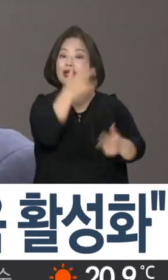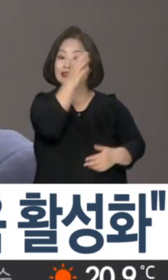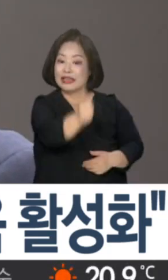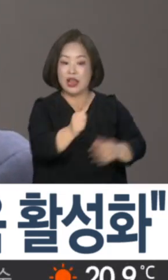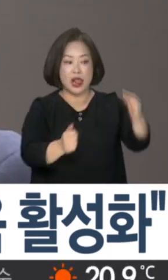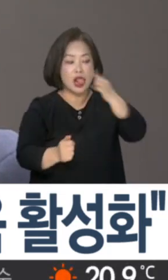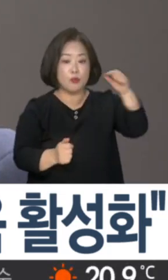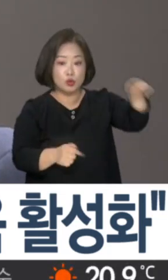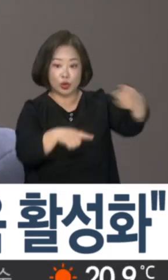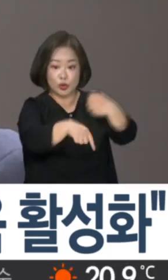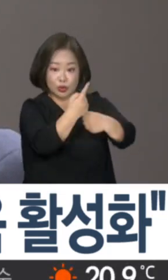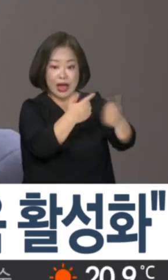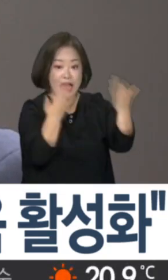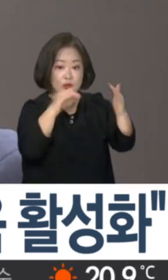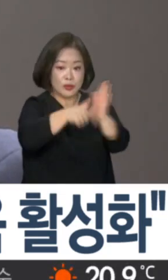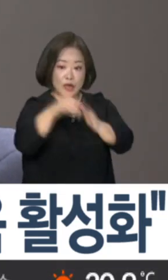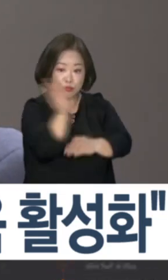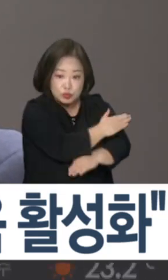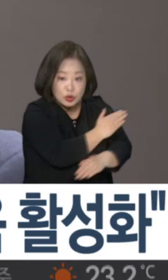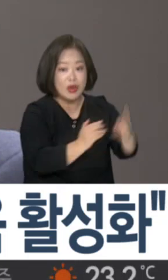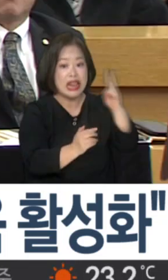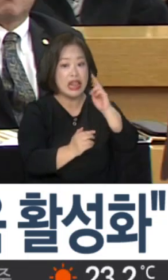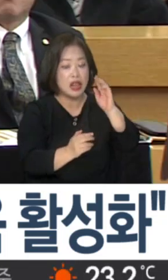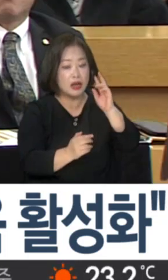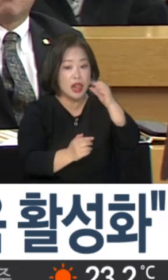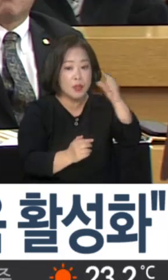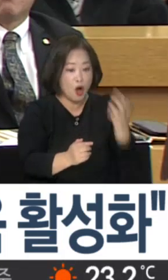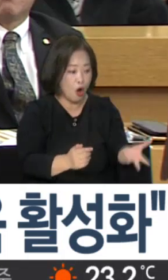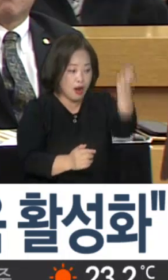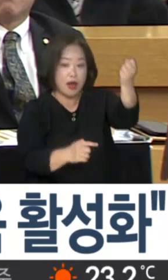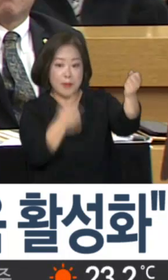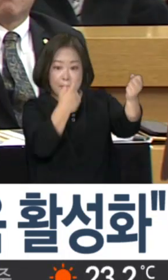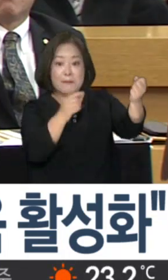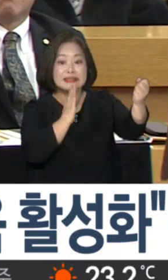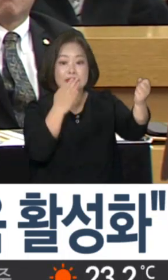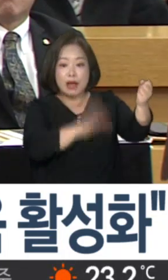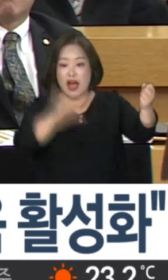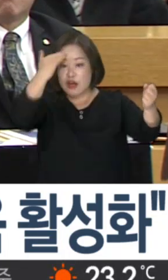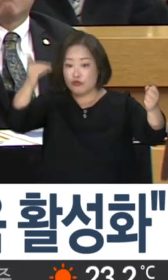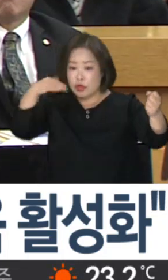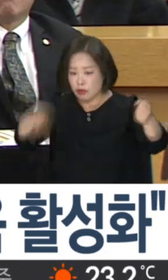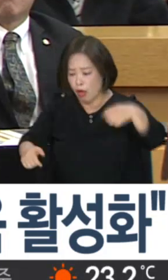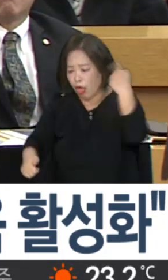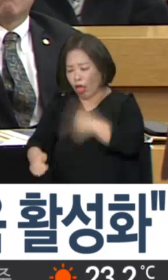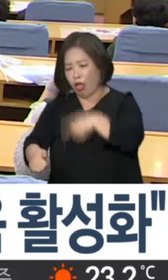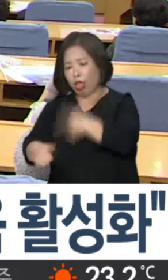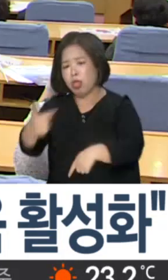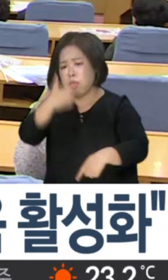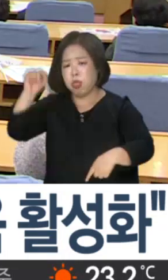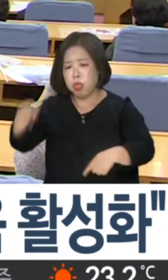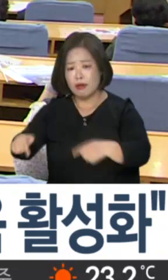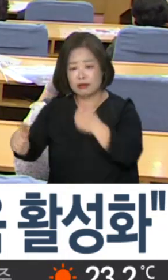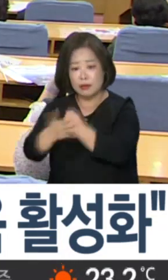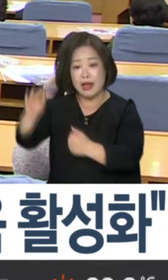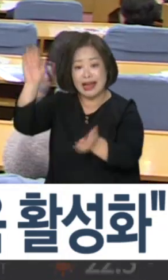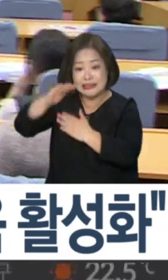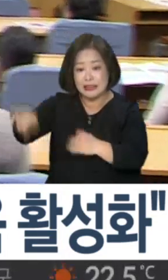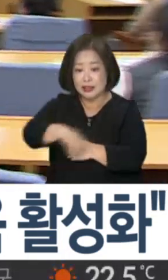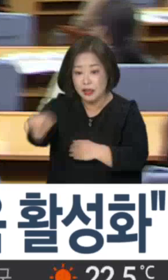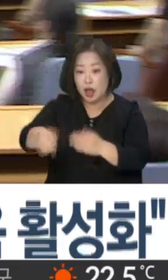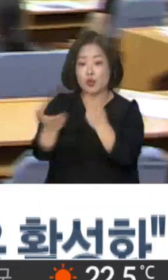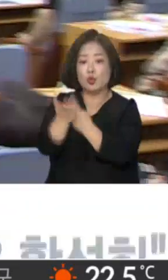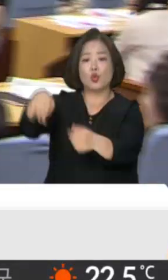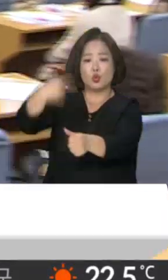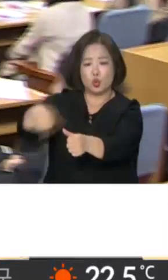일본은 초등학교 때부터 독도가 일본 영토라고 배우지만 우리나라는 상대적으로 교육이 부족하다며 학생들에 대한 독도